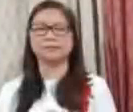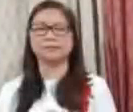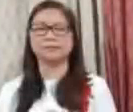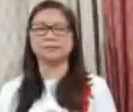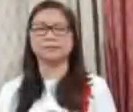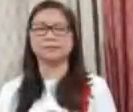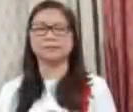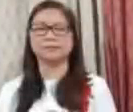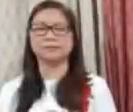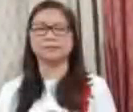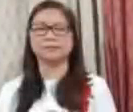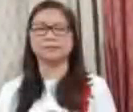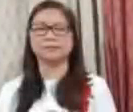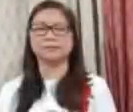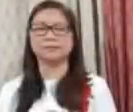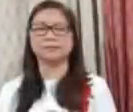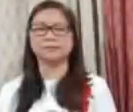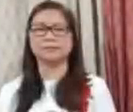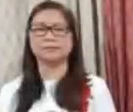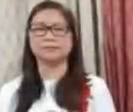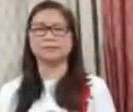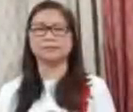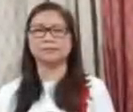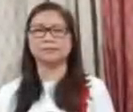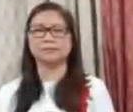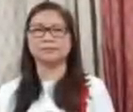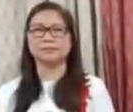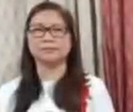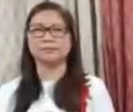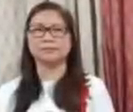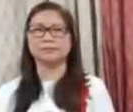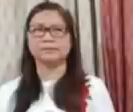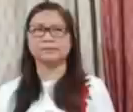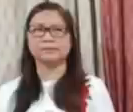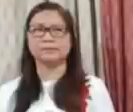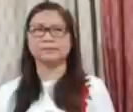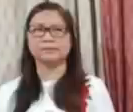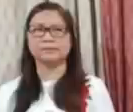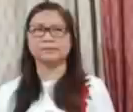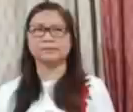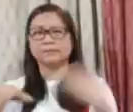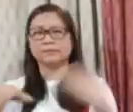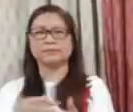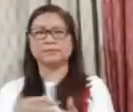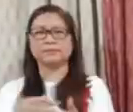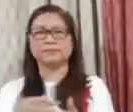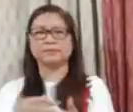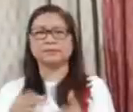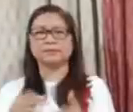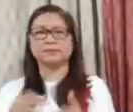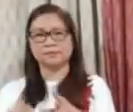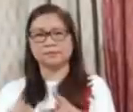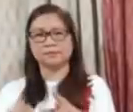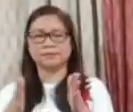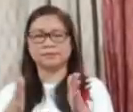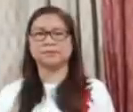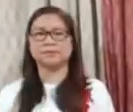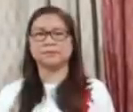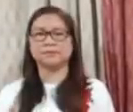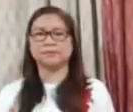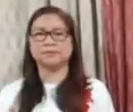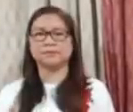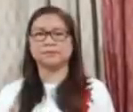Isang mapagpalang araw sa ating lahat, lalo na sa ating mga mahal na magulang at mag-aaral na nasa kanilang